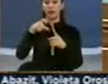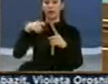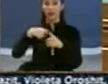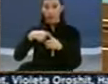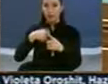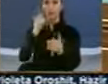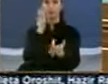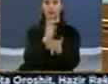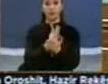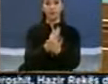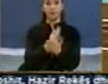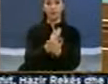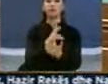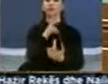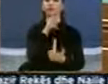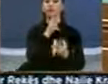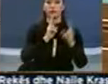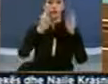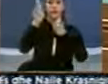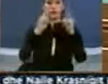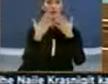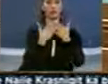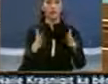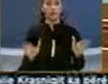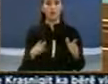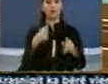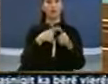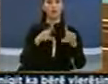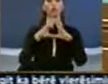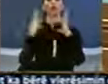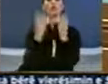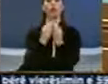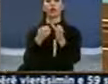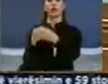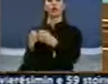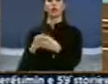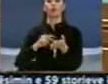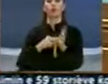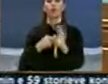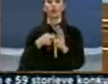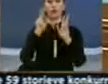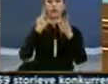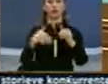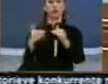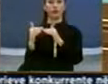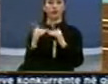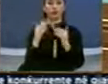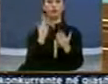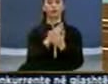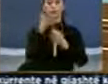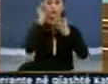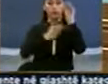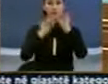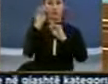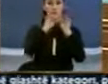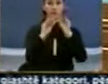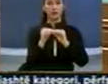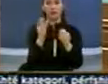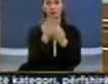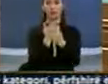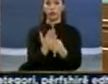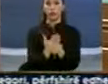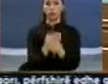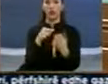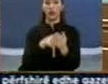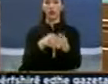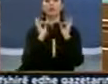ka kërkuar debat dhe mbështetur nga gjitha grupet tjera parlamentare kanë nxjerrë një rezolut ku është kërkuar të rregullohet me